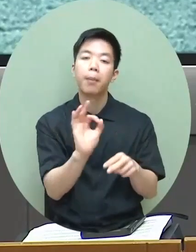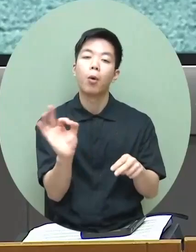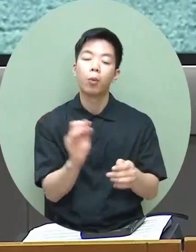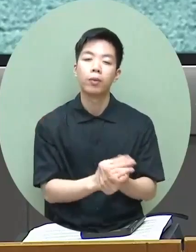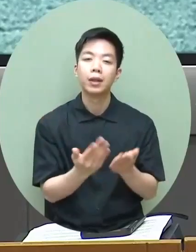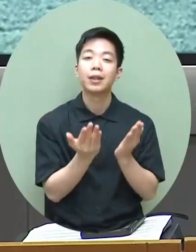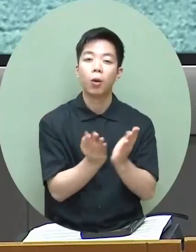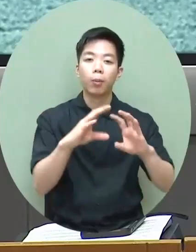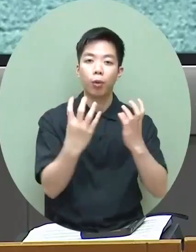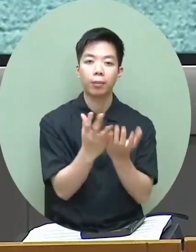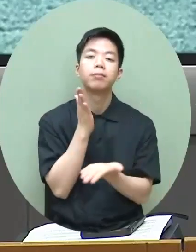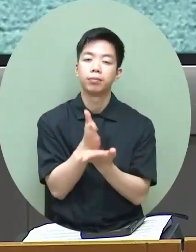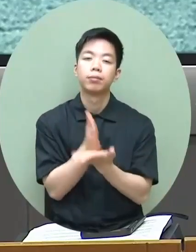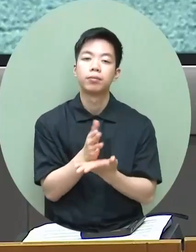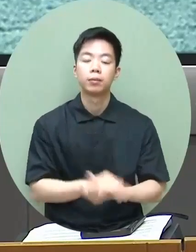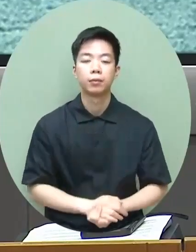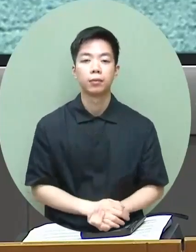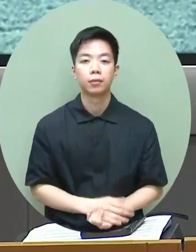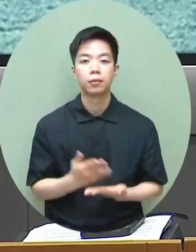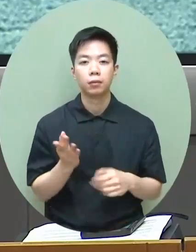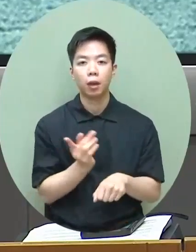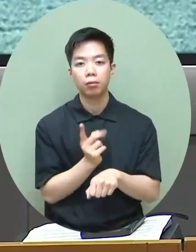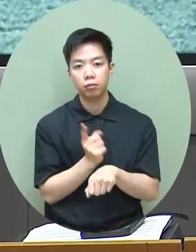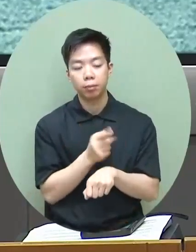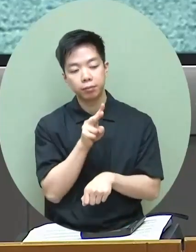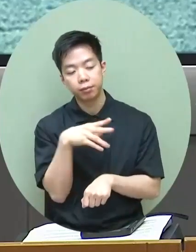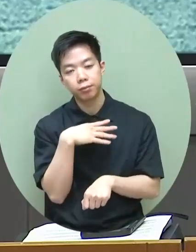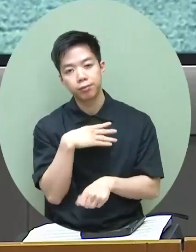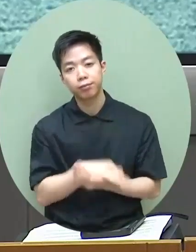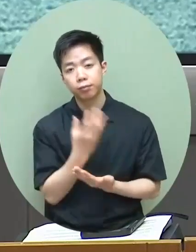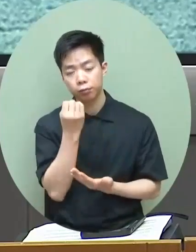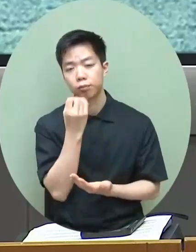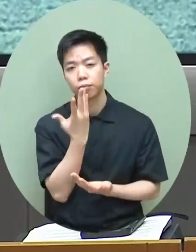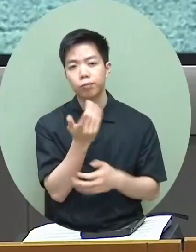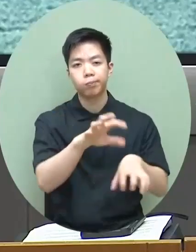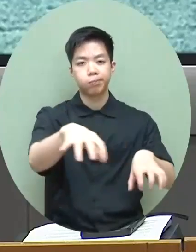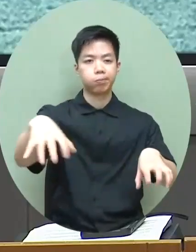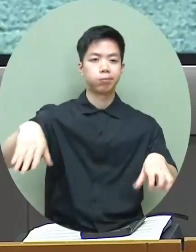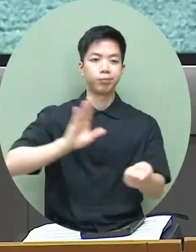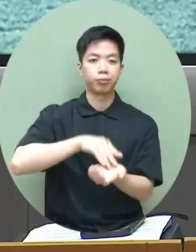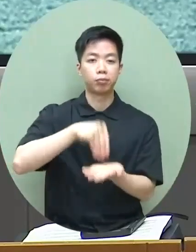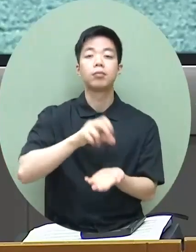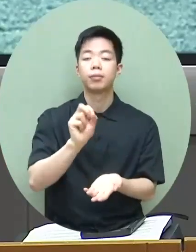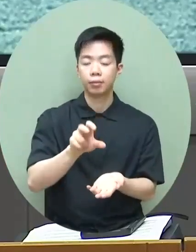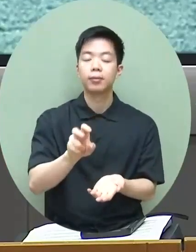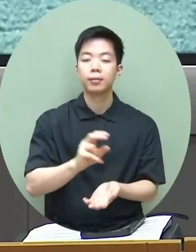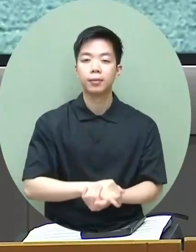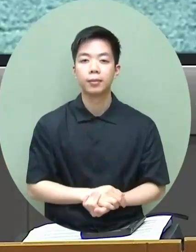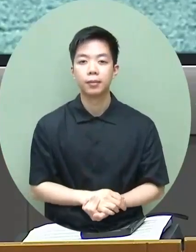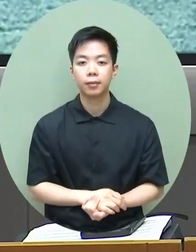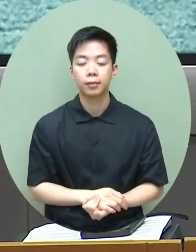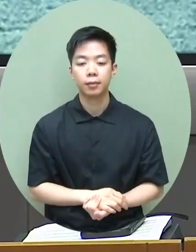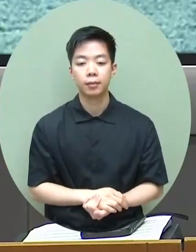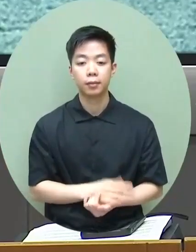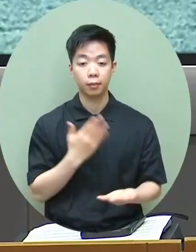時都係觀察住啦，因為社區仲係有個案嘅，咁呢啲陽性嘅個案呢都好大機會有機會係喺個社區